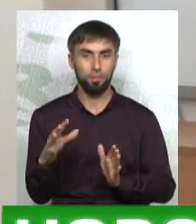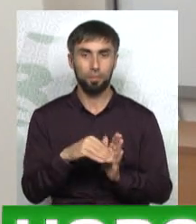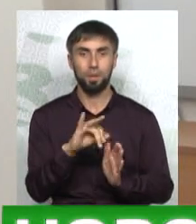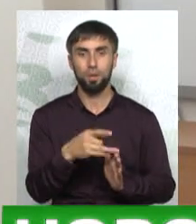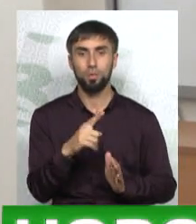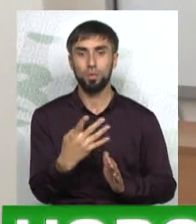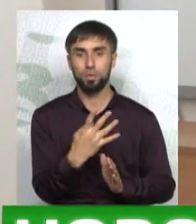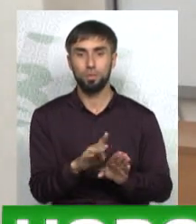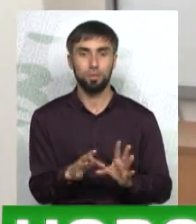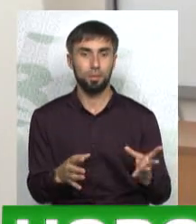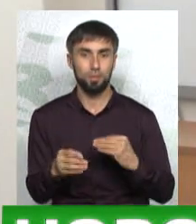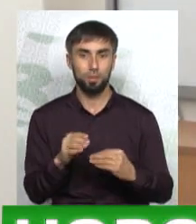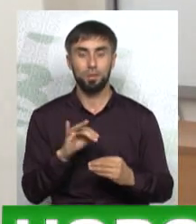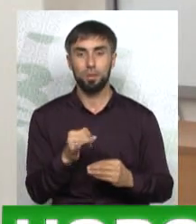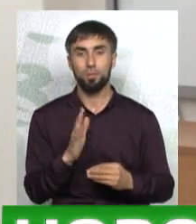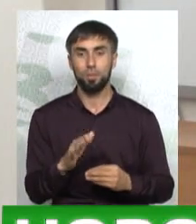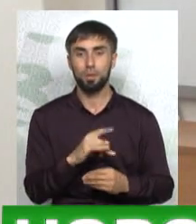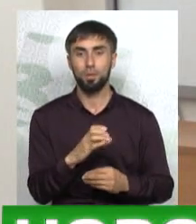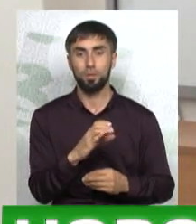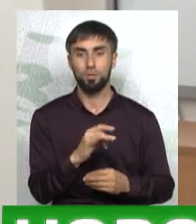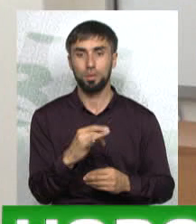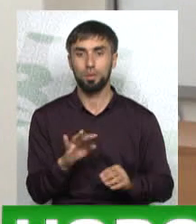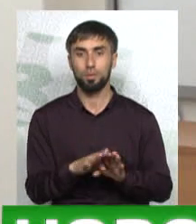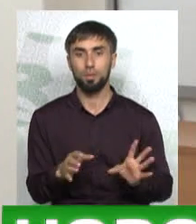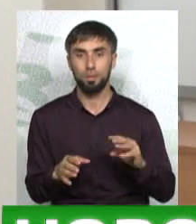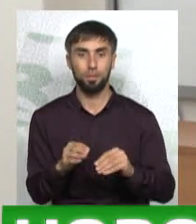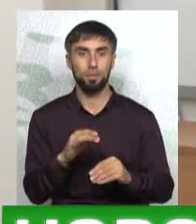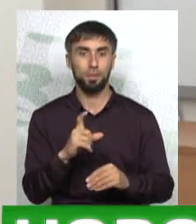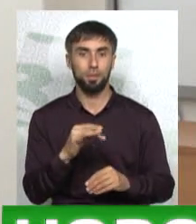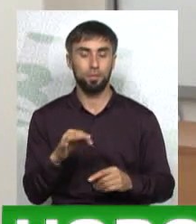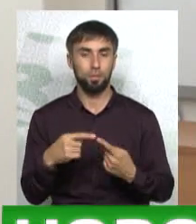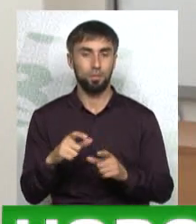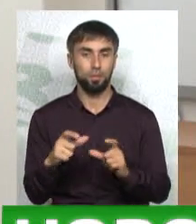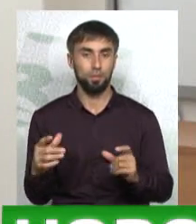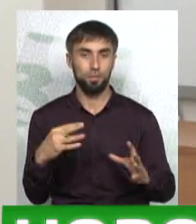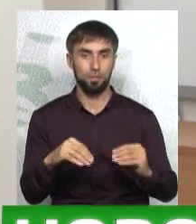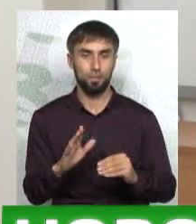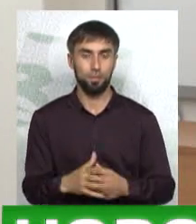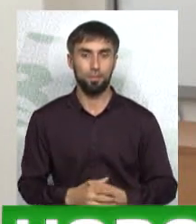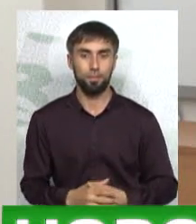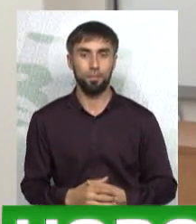так к нам приходят дети из Сурхахов и других Экажевских школ.